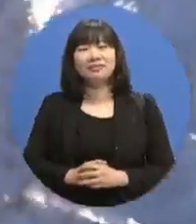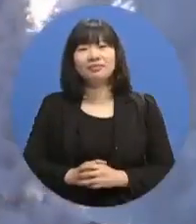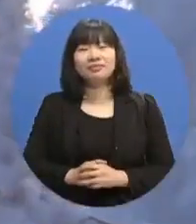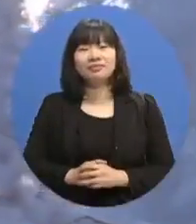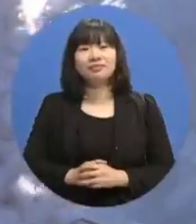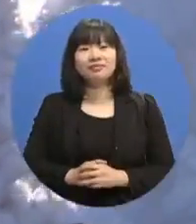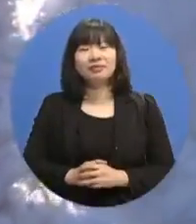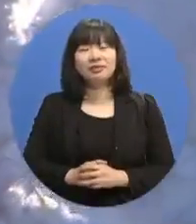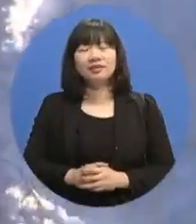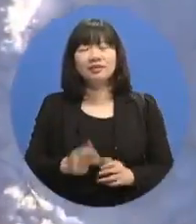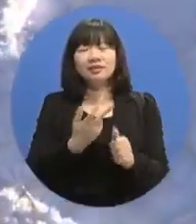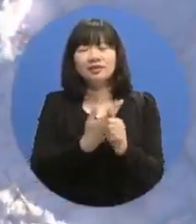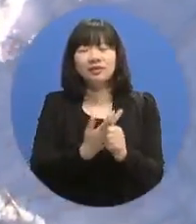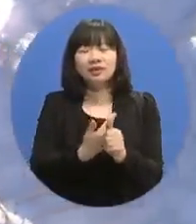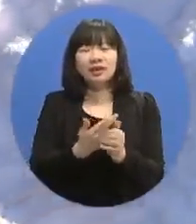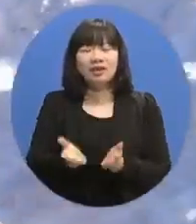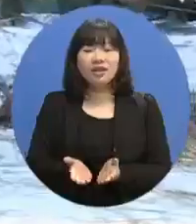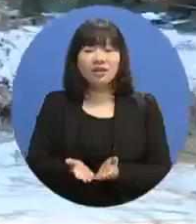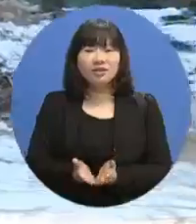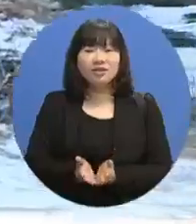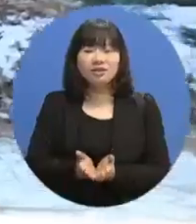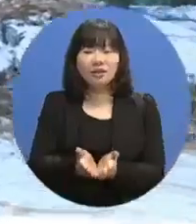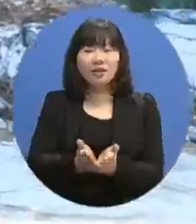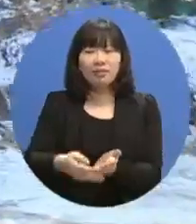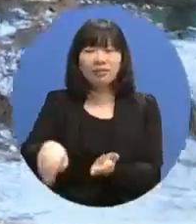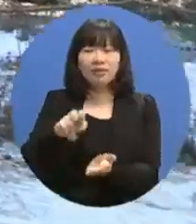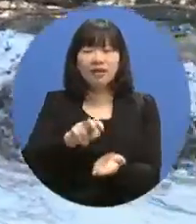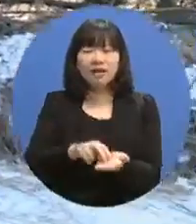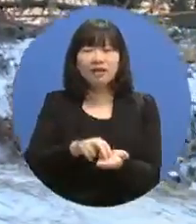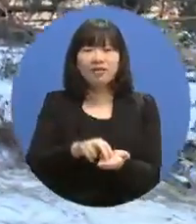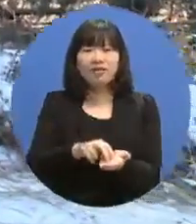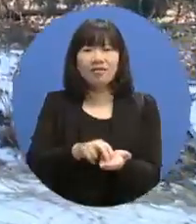얘 그러더니 토끼를 썰매에 태우는 고야.